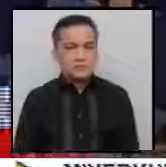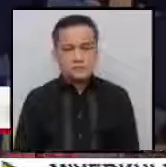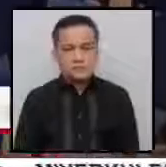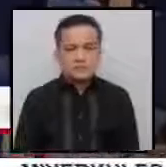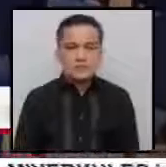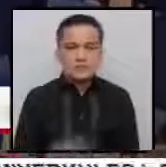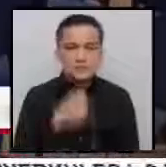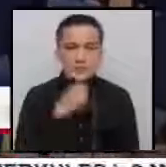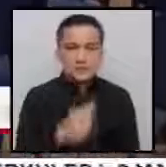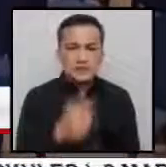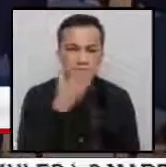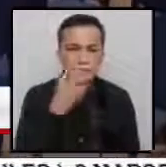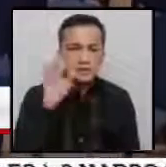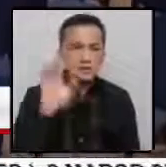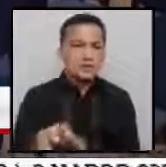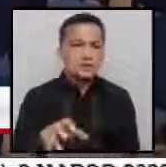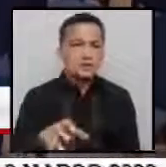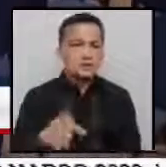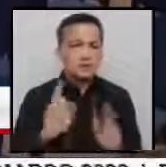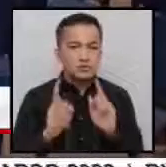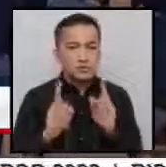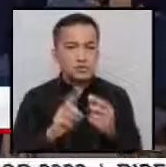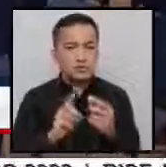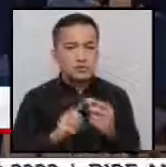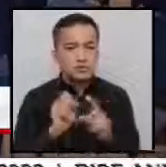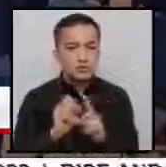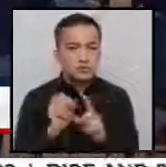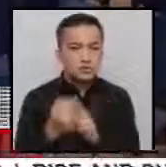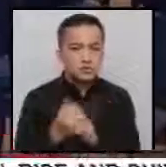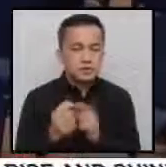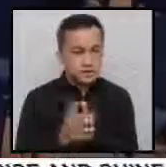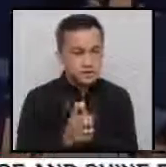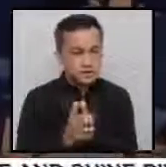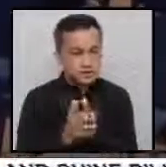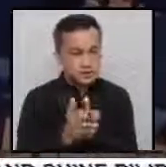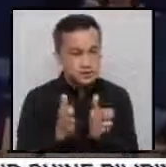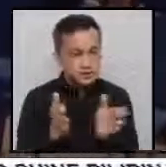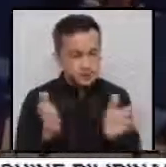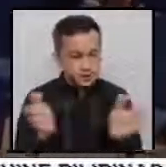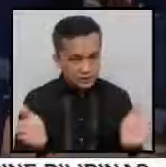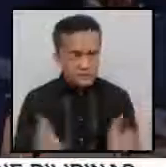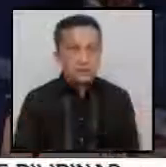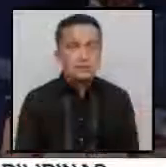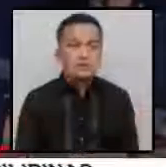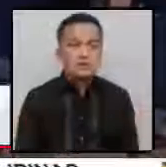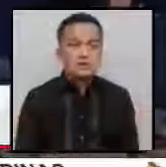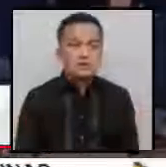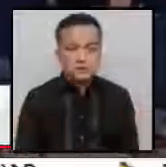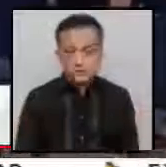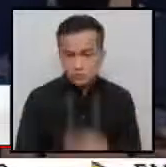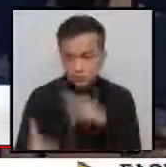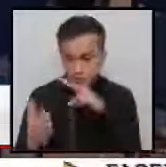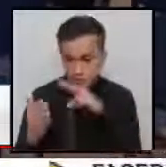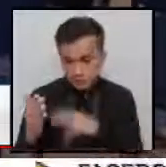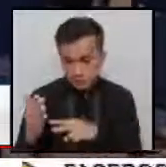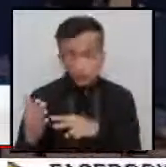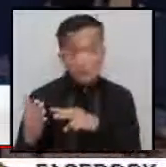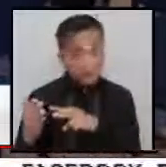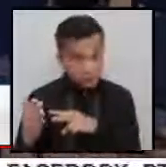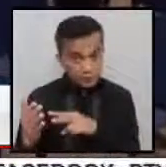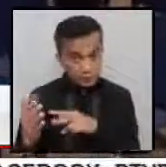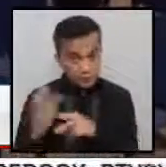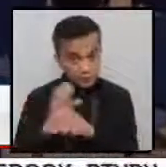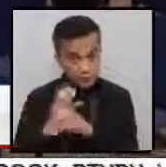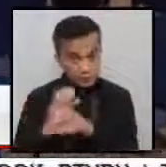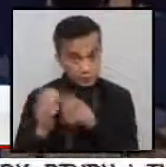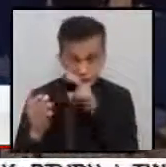It's really talking about the whole situation in general. Na ano, kung babasahin mo talaga, carefully, makikita mo